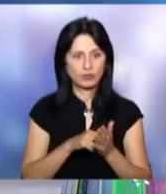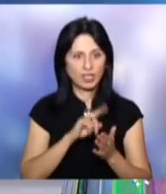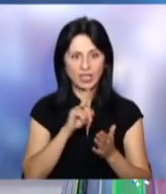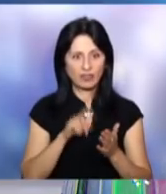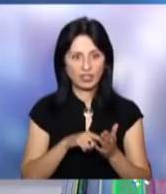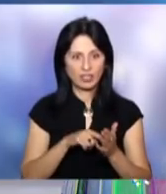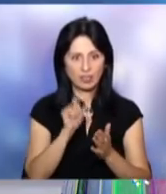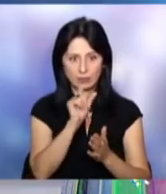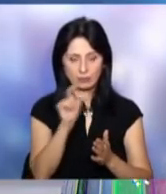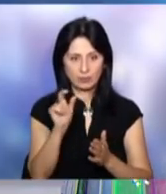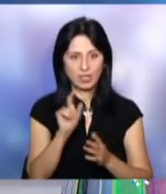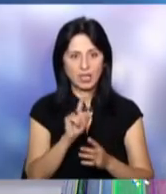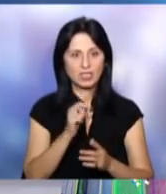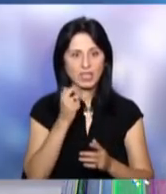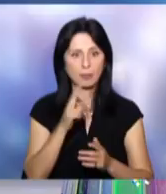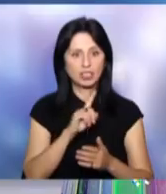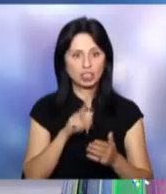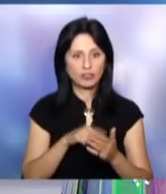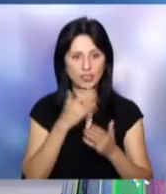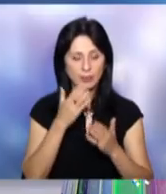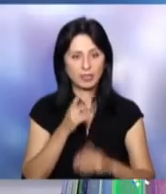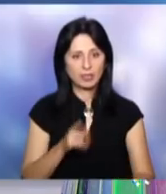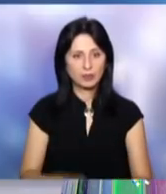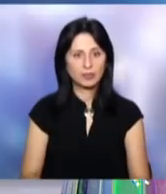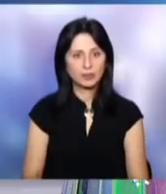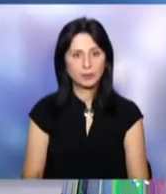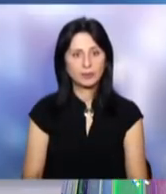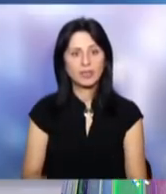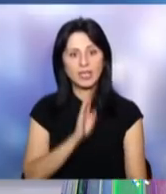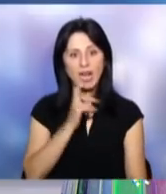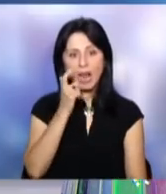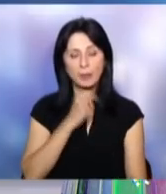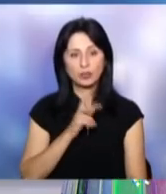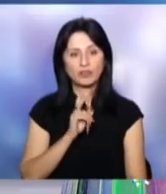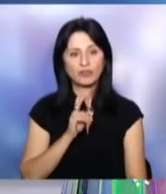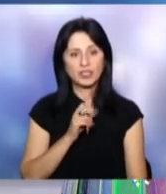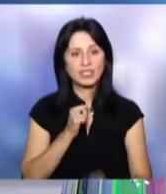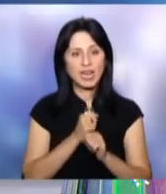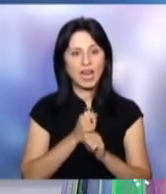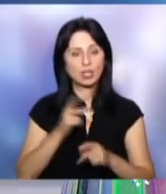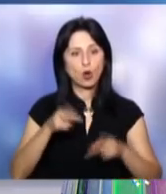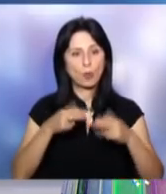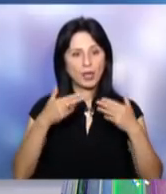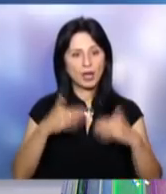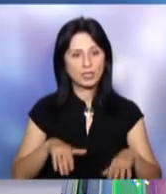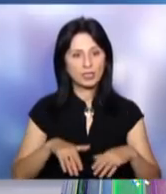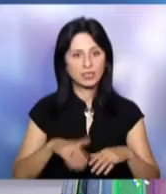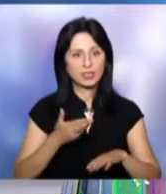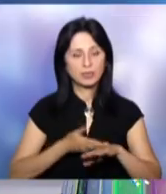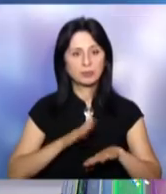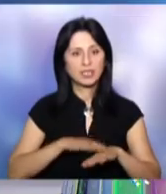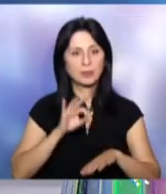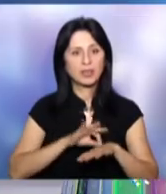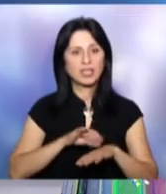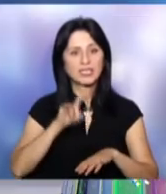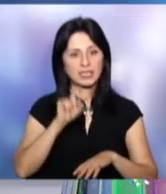კითხვა გამოვყავი მას შემდეგ, რაც რამდენიმე კითხვა წამიკითხეს. ქალბატონი, რომელმაც გაიკეთა ოპერაცია მძიმე